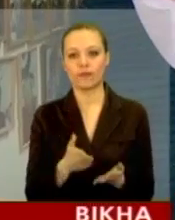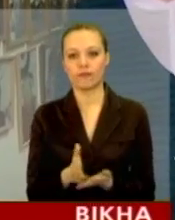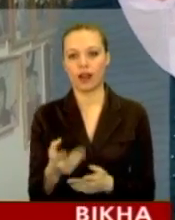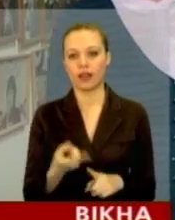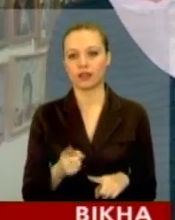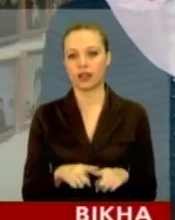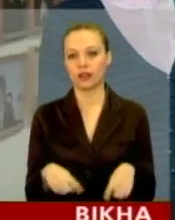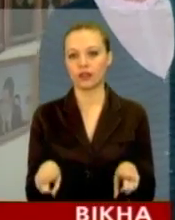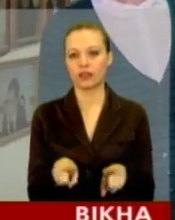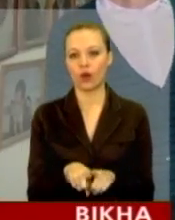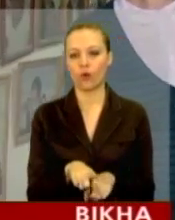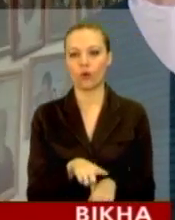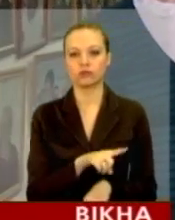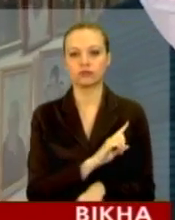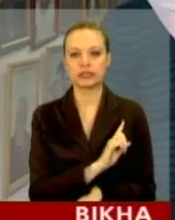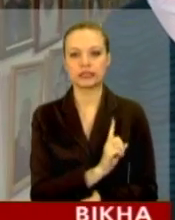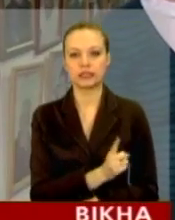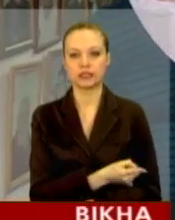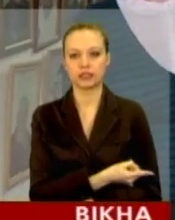такий сильнейший